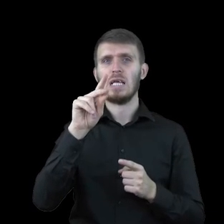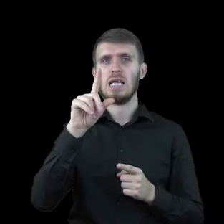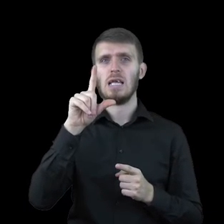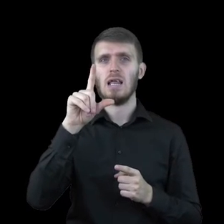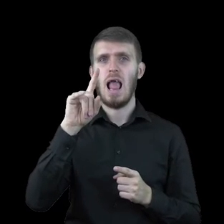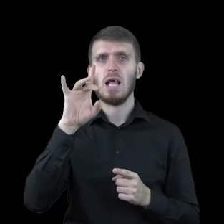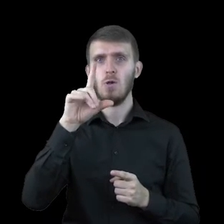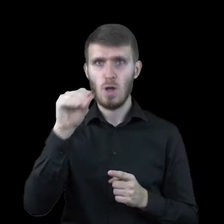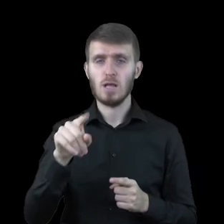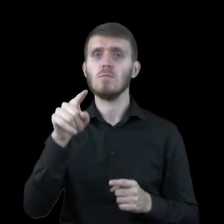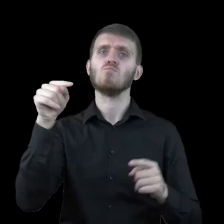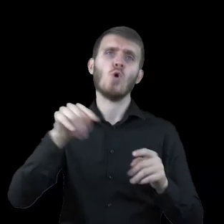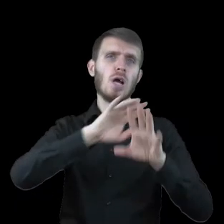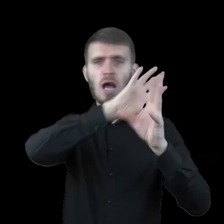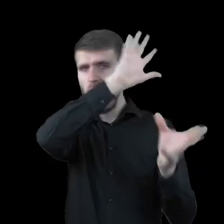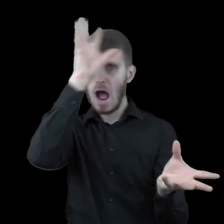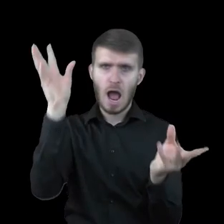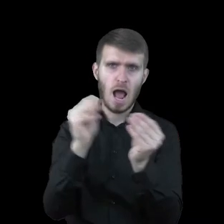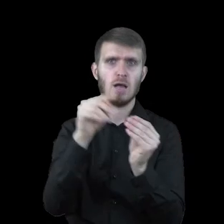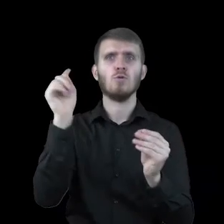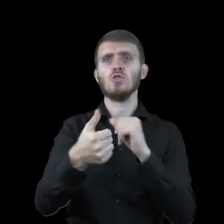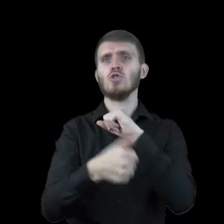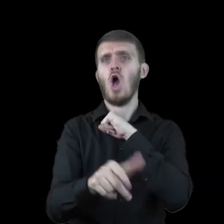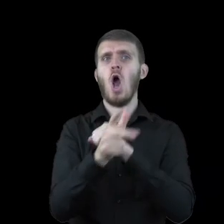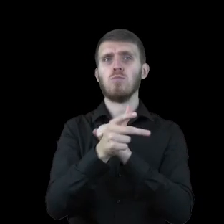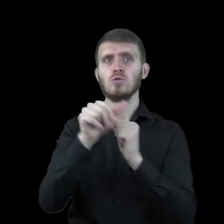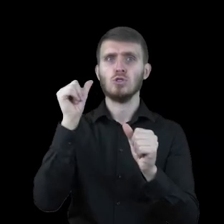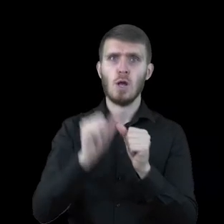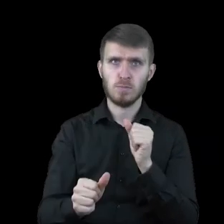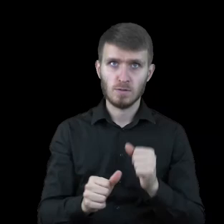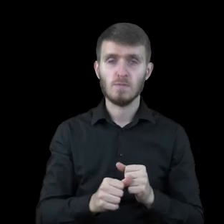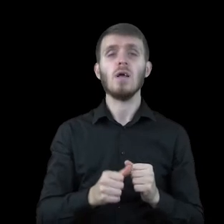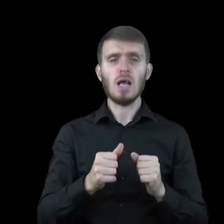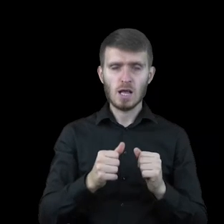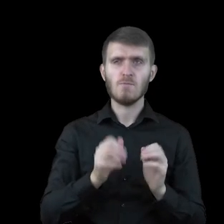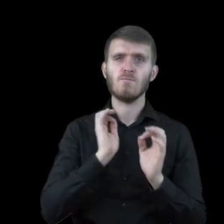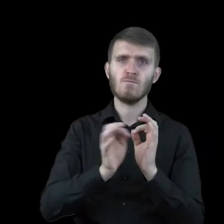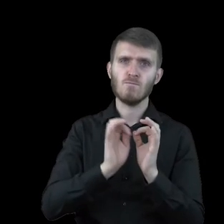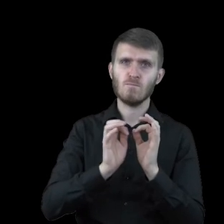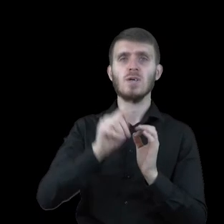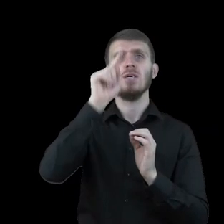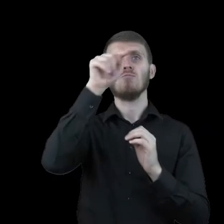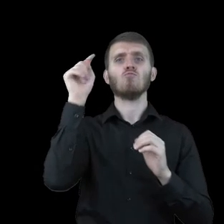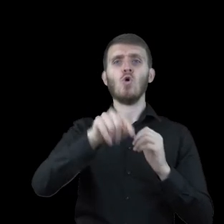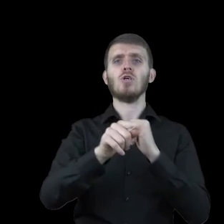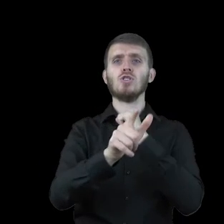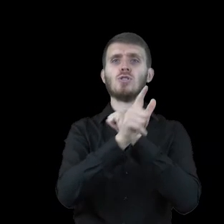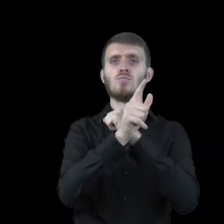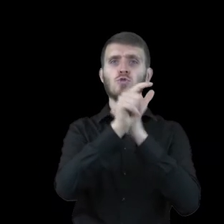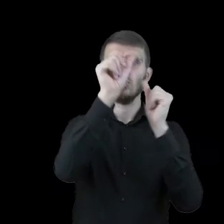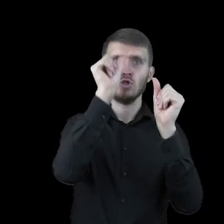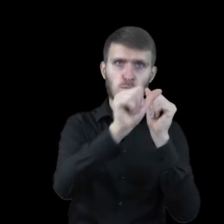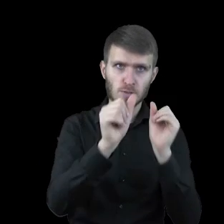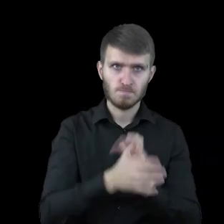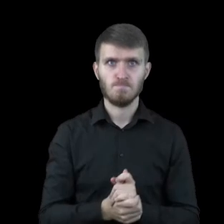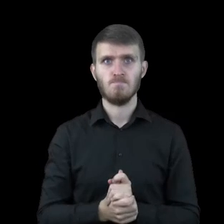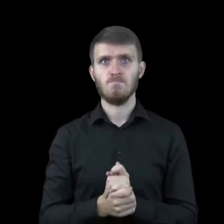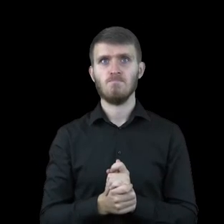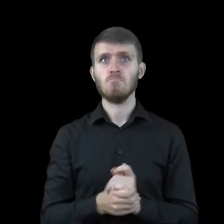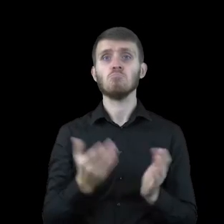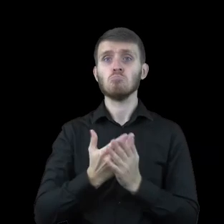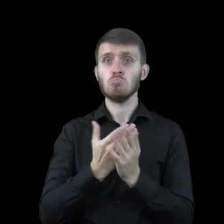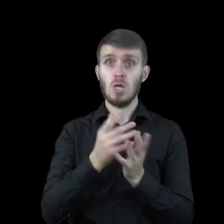ich miary muszą się zsumować do 180 stopni. Czyli tutaj musimy mieć 70 stopni, żeby w sumie było 180.